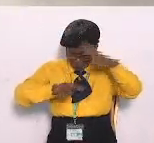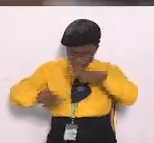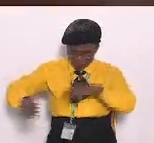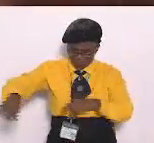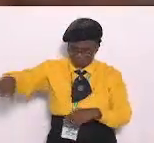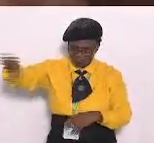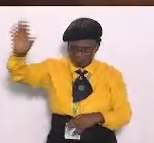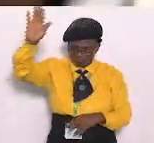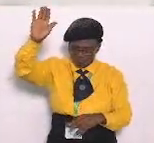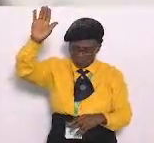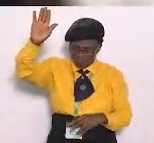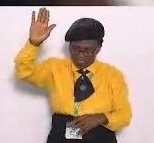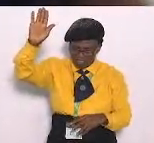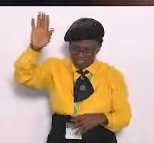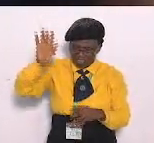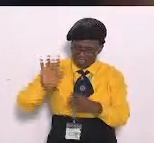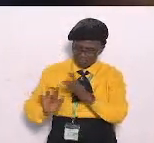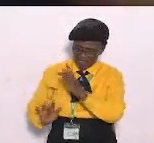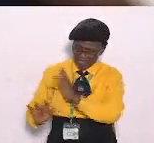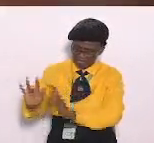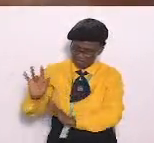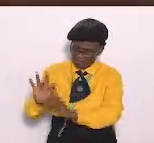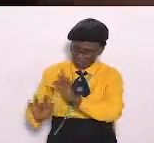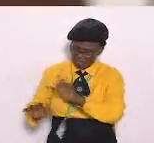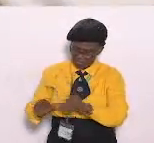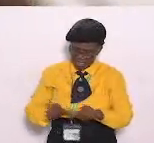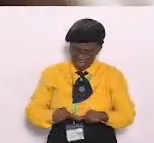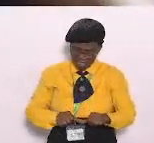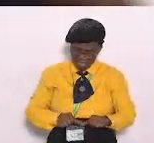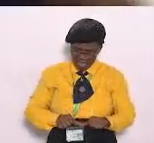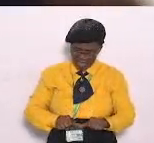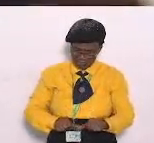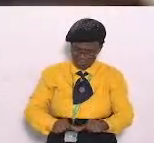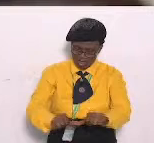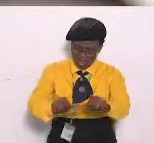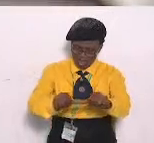guerre sa miséricorde